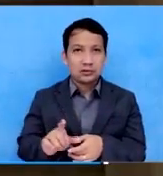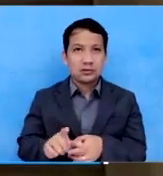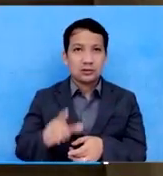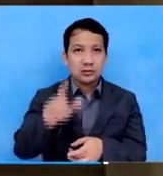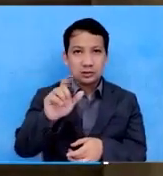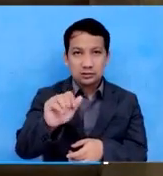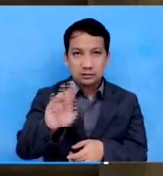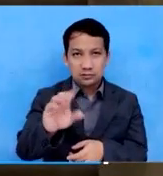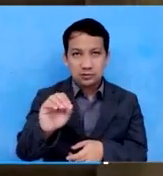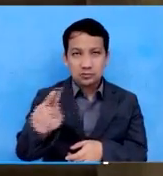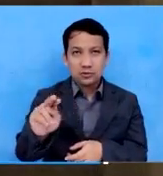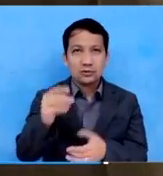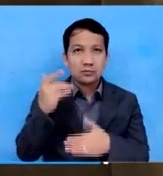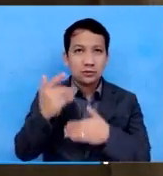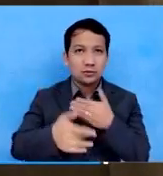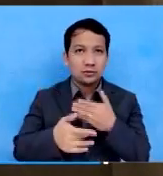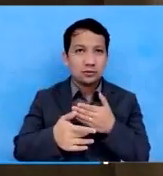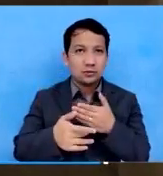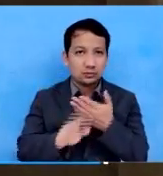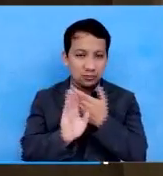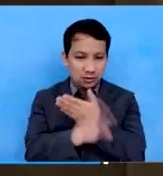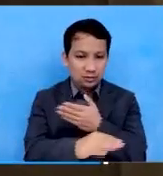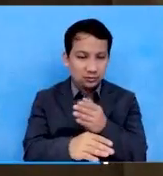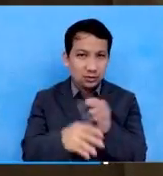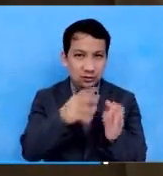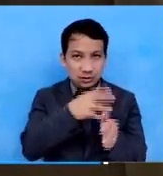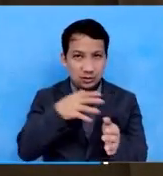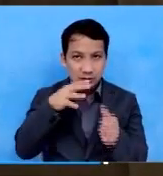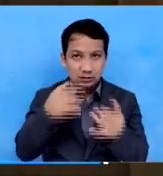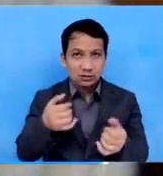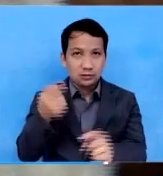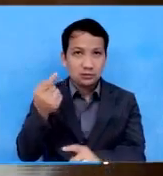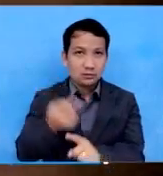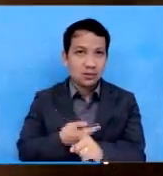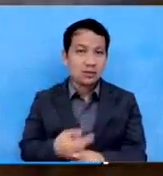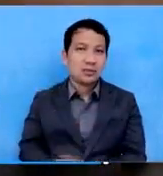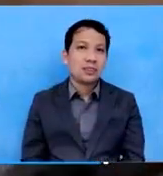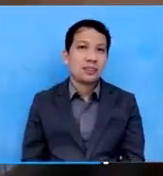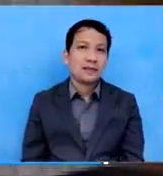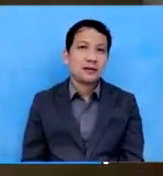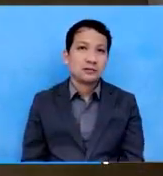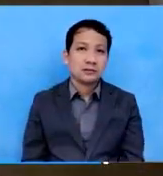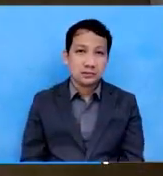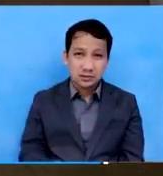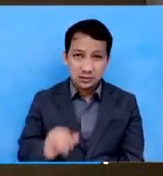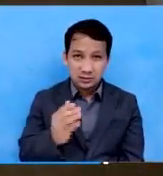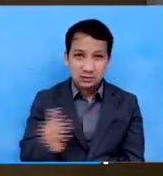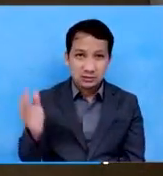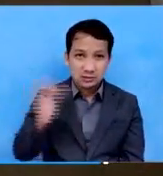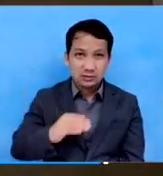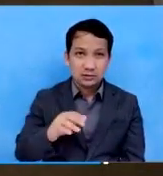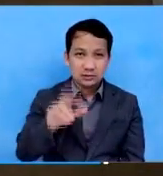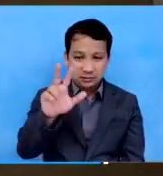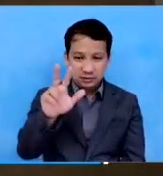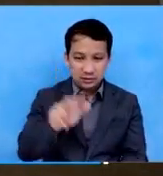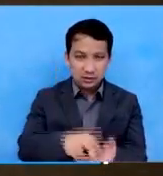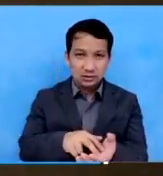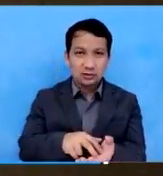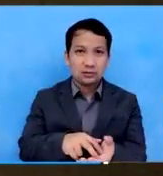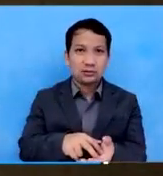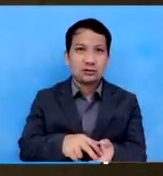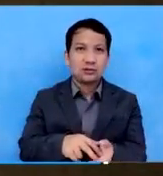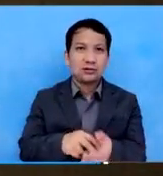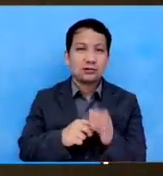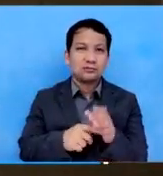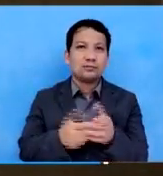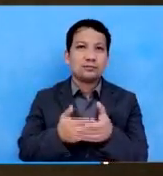mas maaga sana silang makakabalik sa pagsasaka ngayong buwan. Umaabot daw kasi ng 3,000 gasto sa abono, bukod